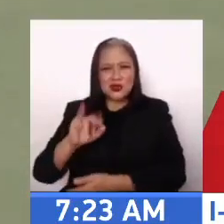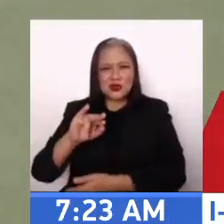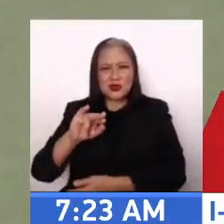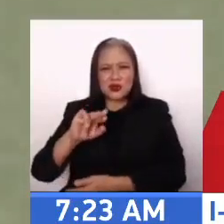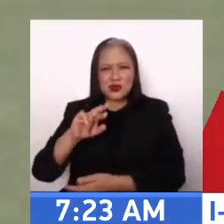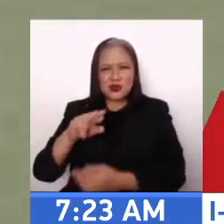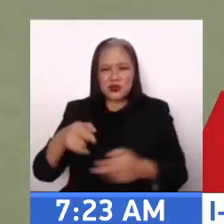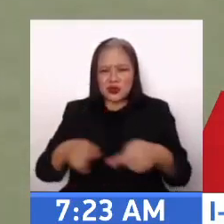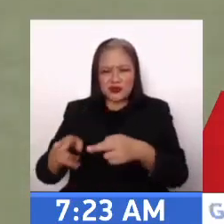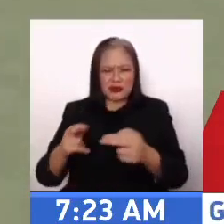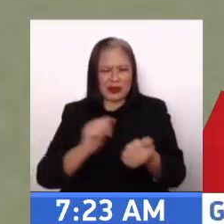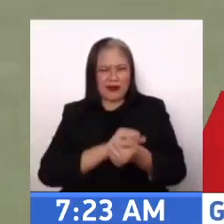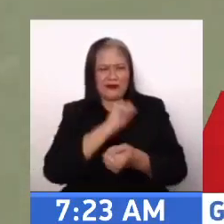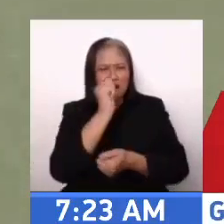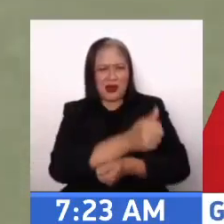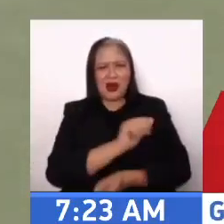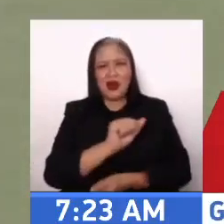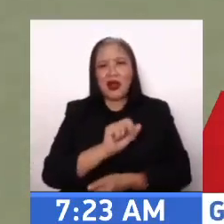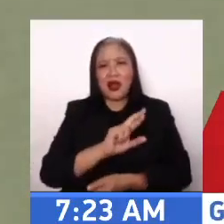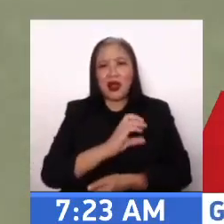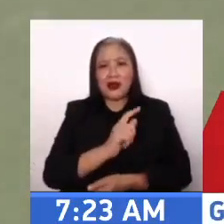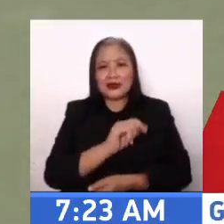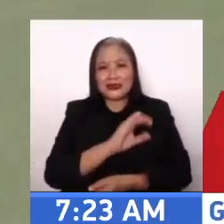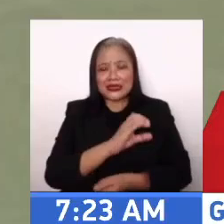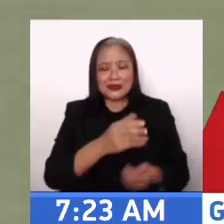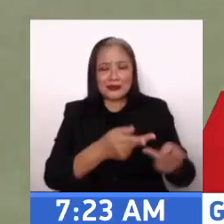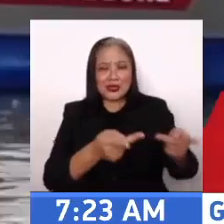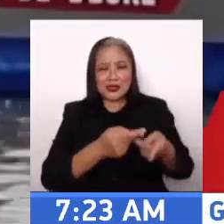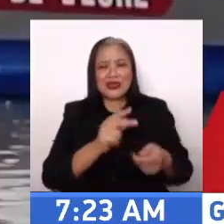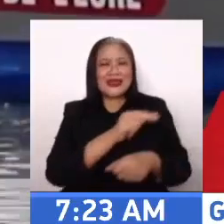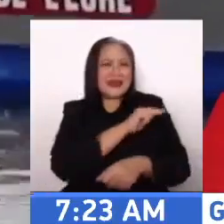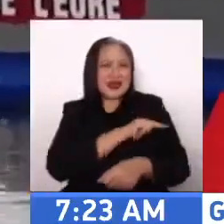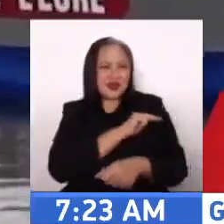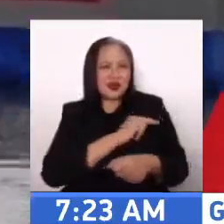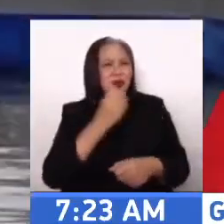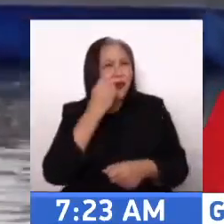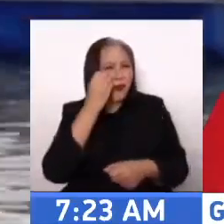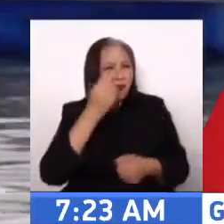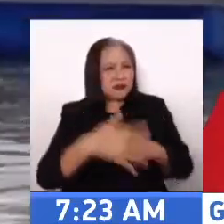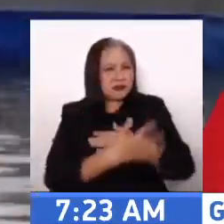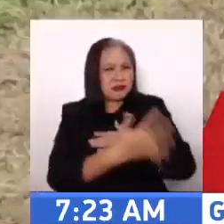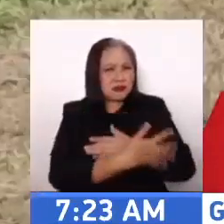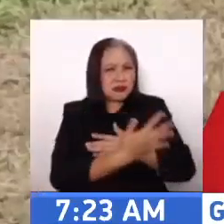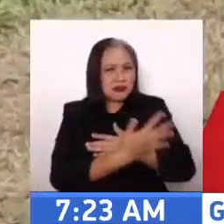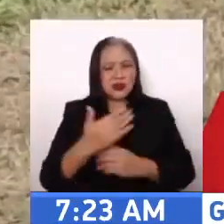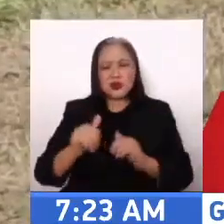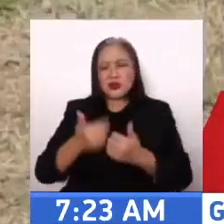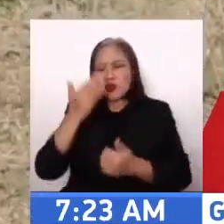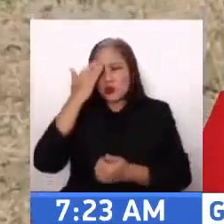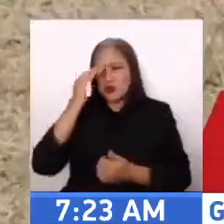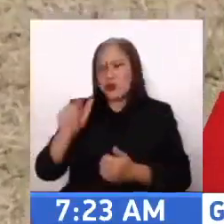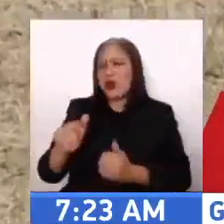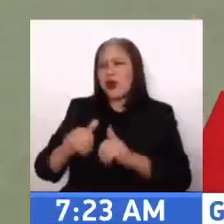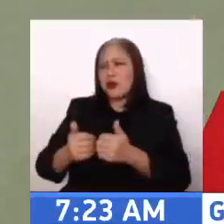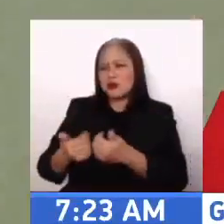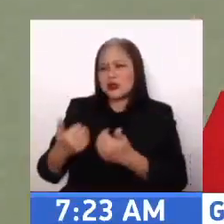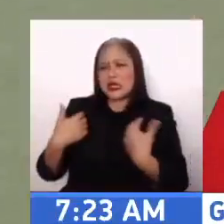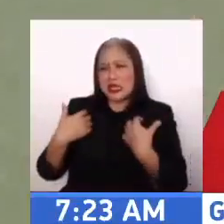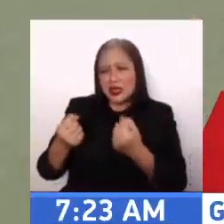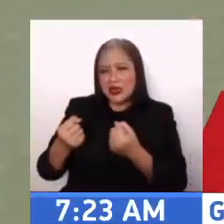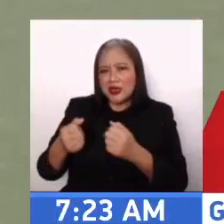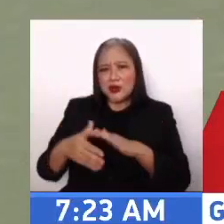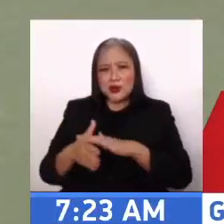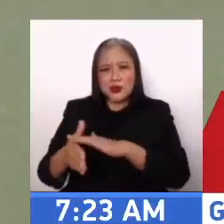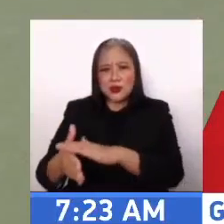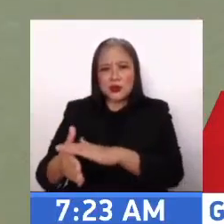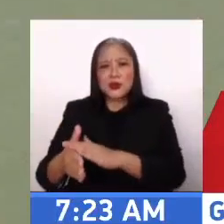region na natural habitat ng balyena. Layo nilang matukoy muna ang lagay ng kalusugan ng beluga whale bago